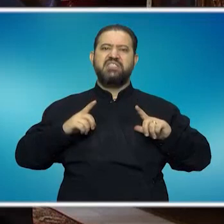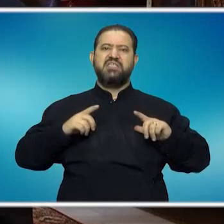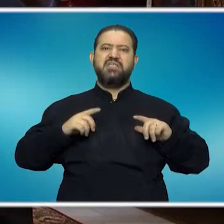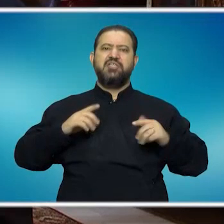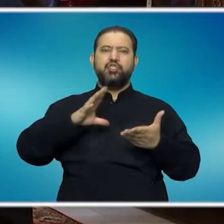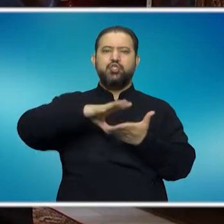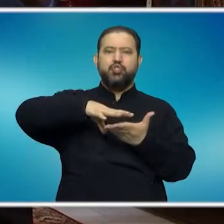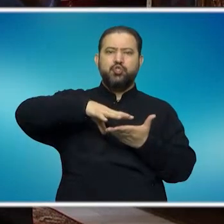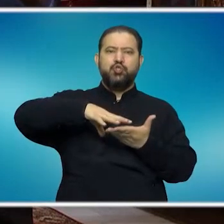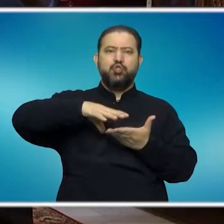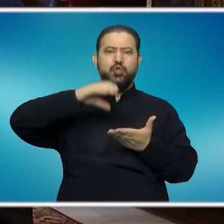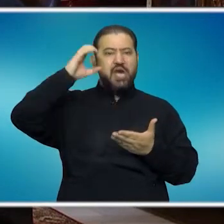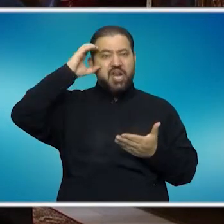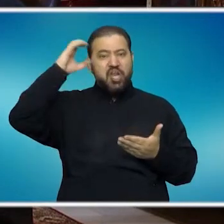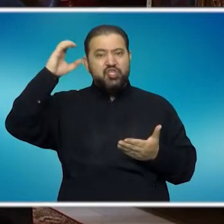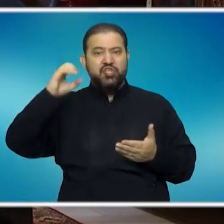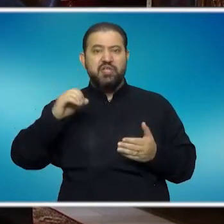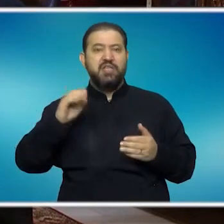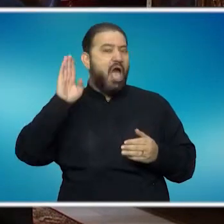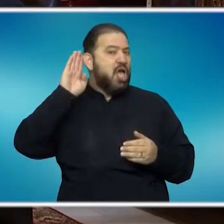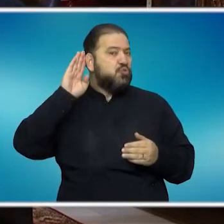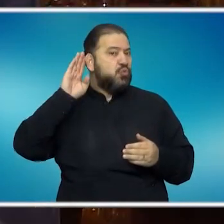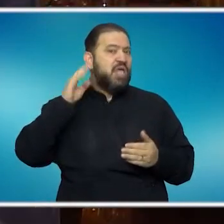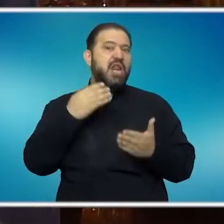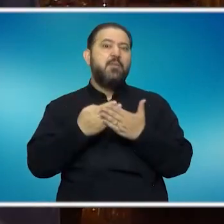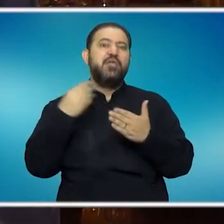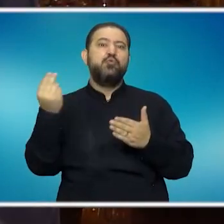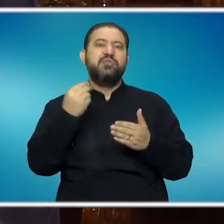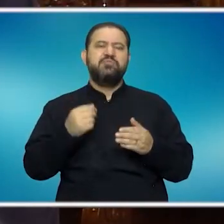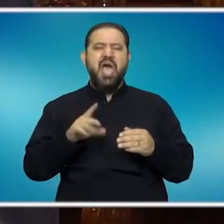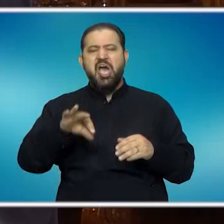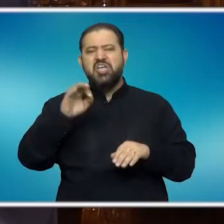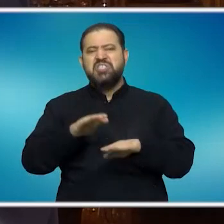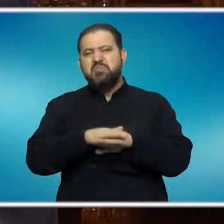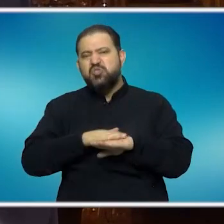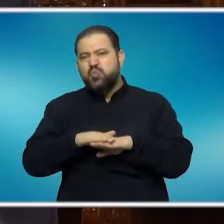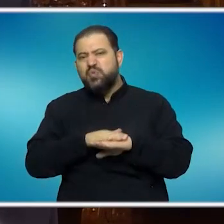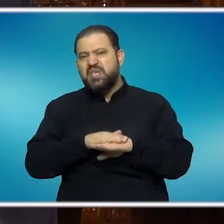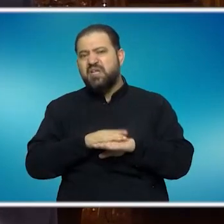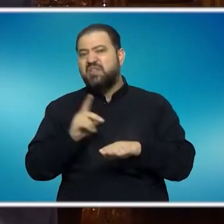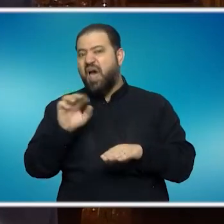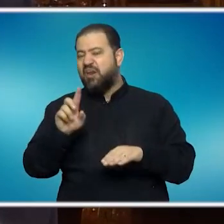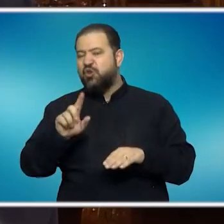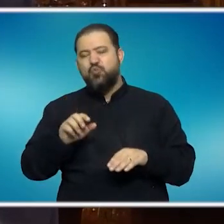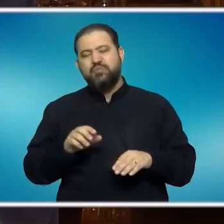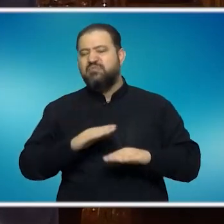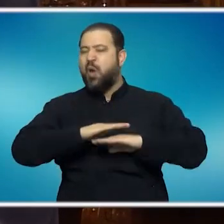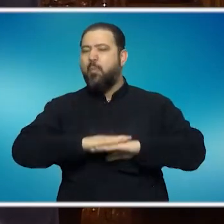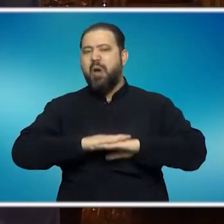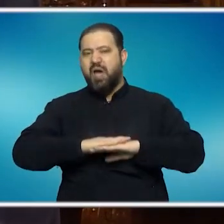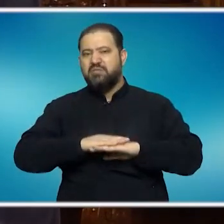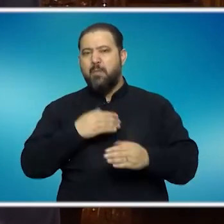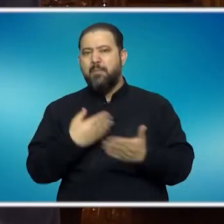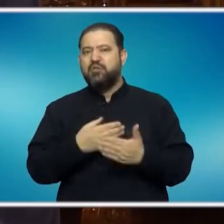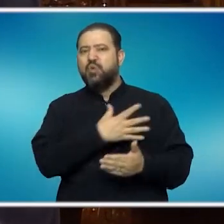religioase, a vieții de ascultare în Dumnezeu. Se pot găsi scuze, dar nu au niciun temei, pentru că,